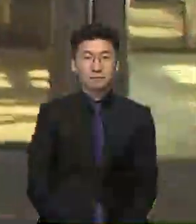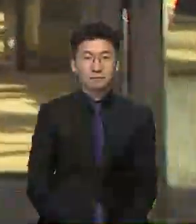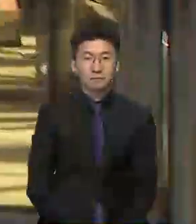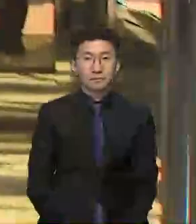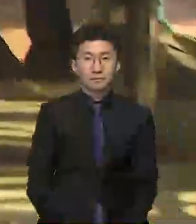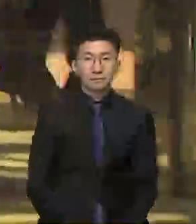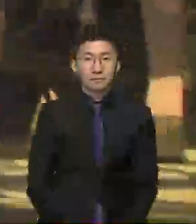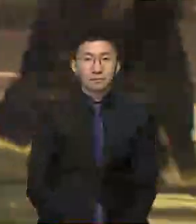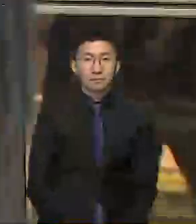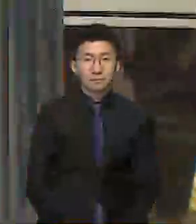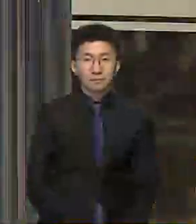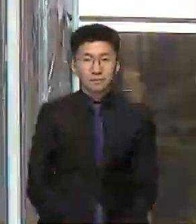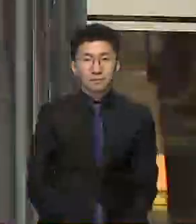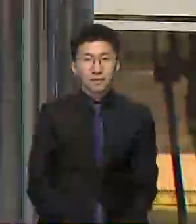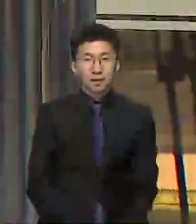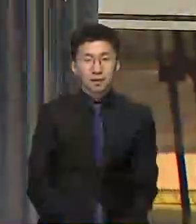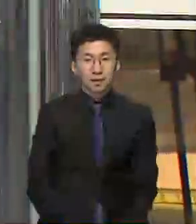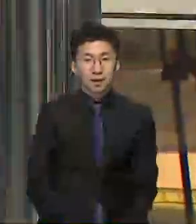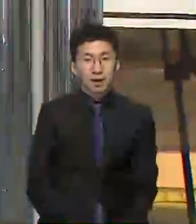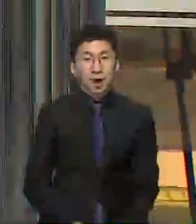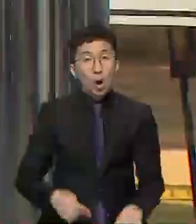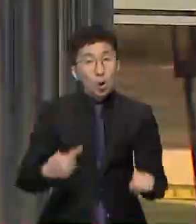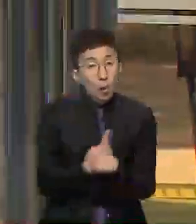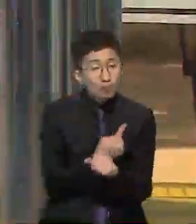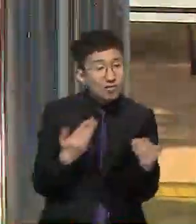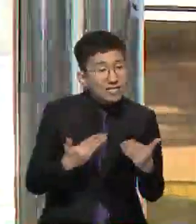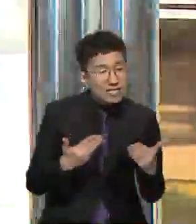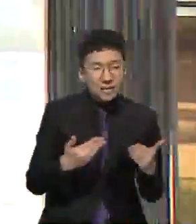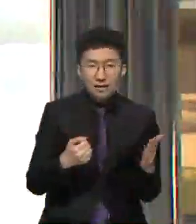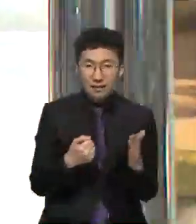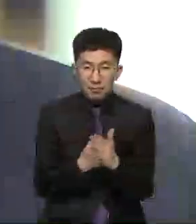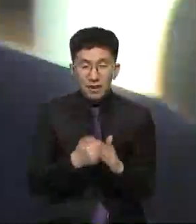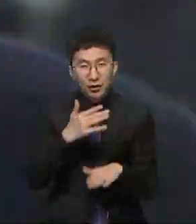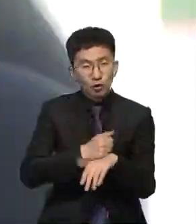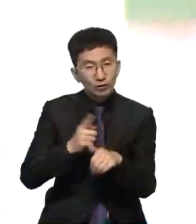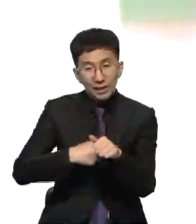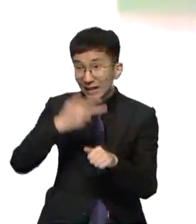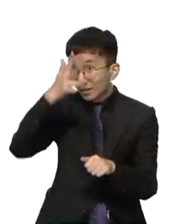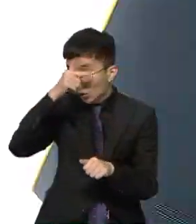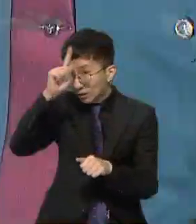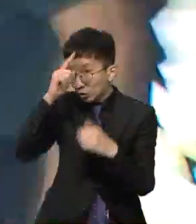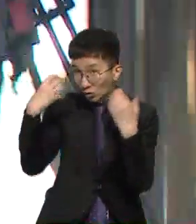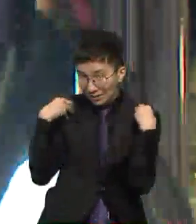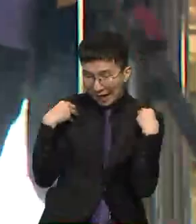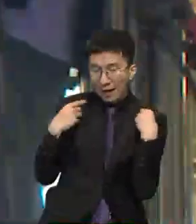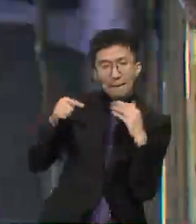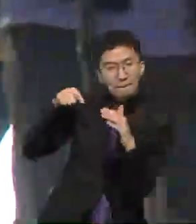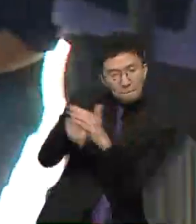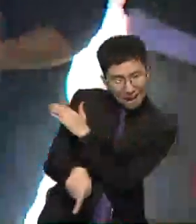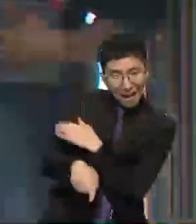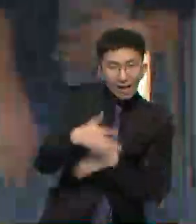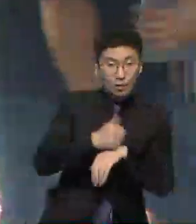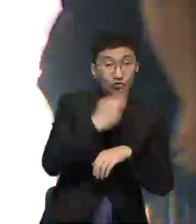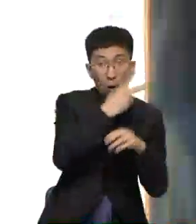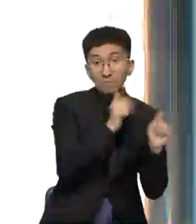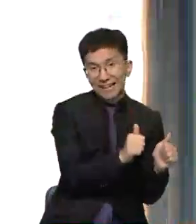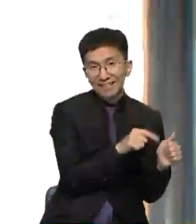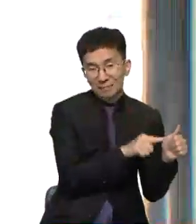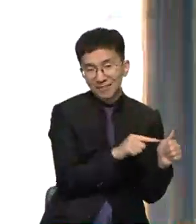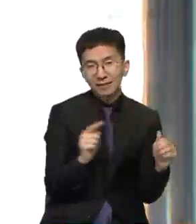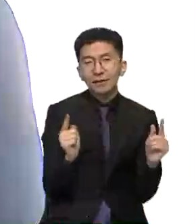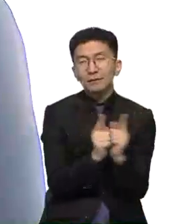취임 첫 외부 일정으로 윤익은 경찰청장을 예방한 이완서 검찰총장은 스토킹 범죄 대응을 위한 협력을